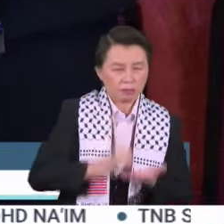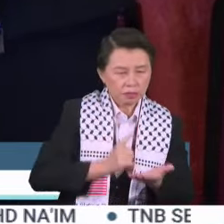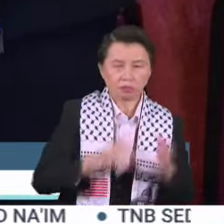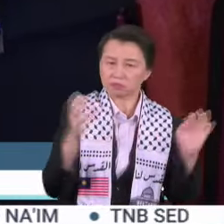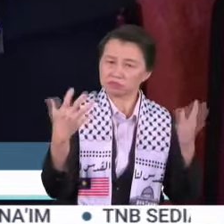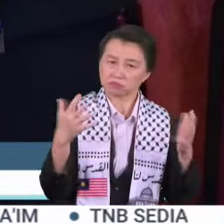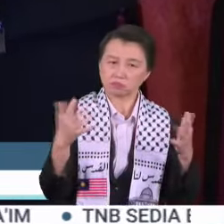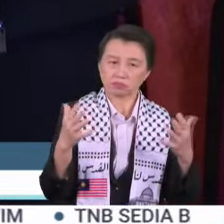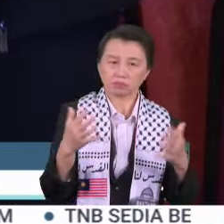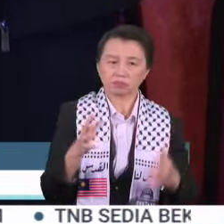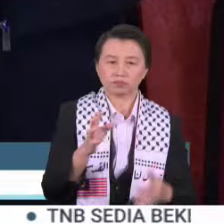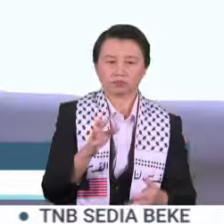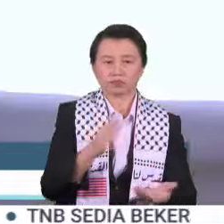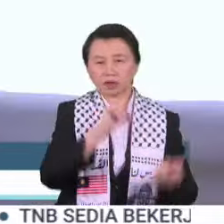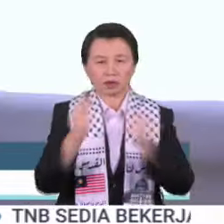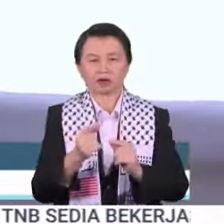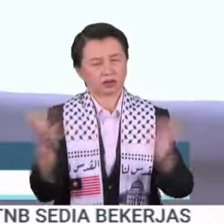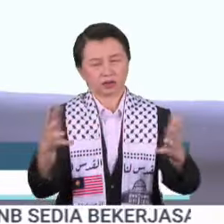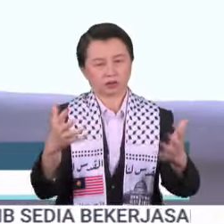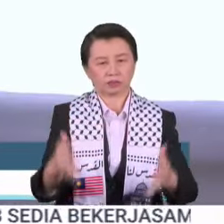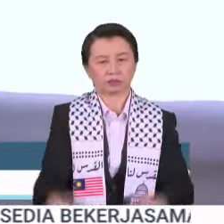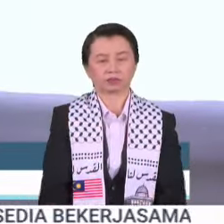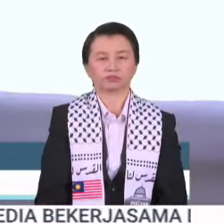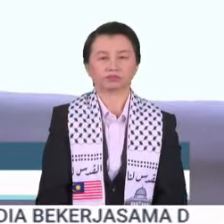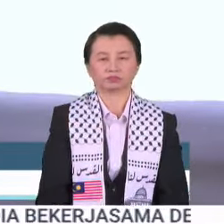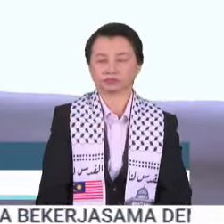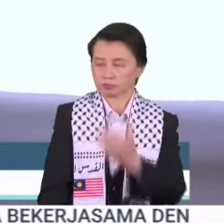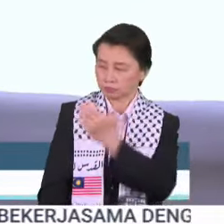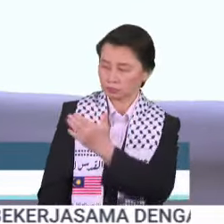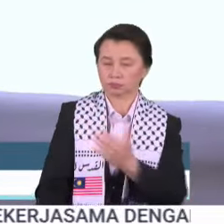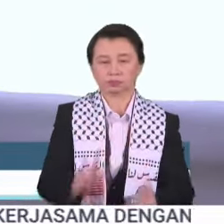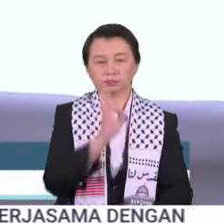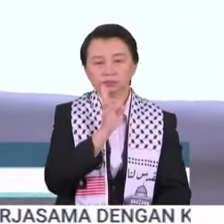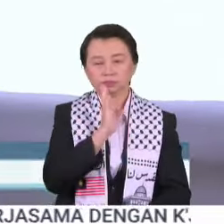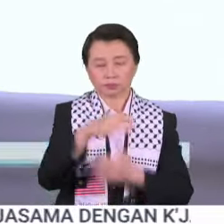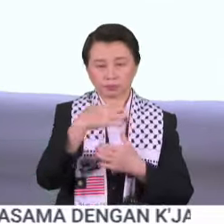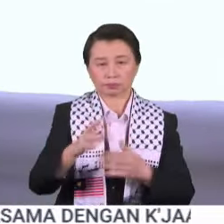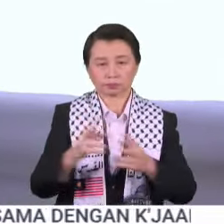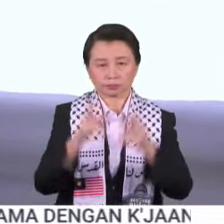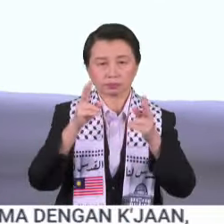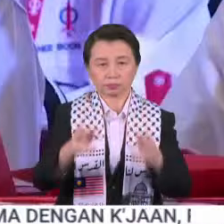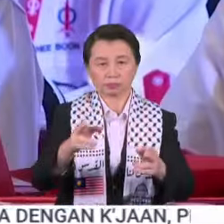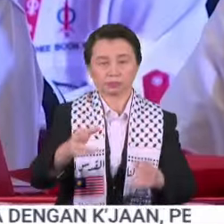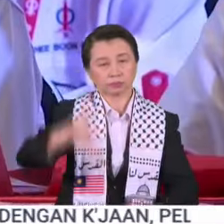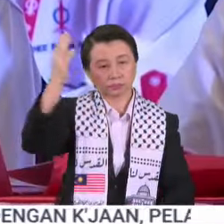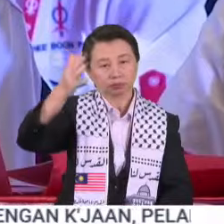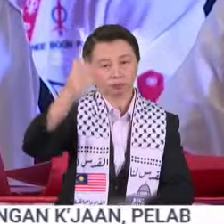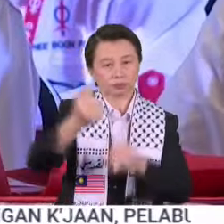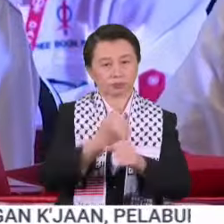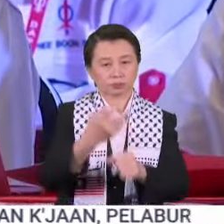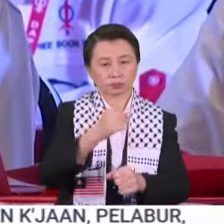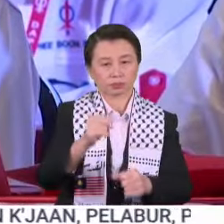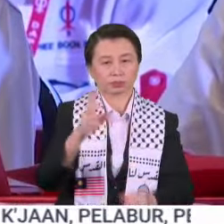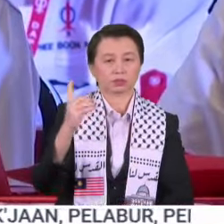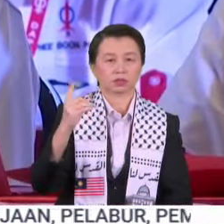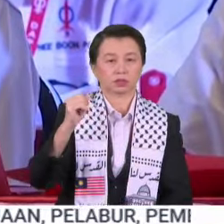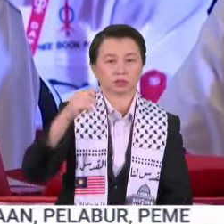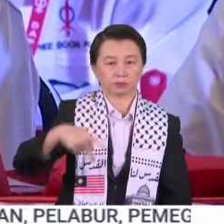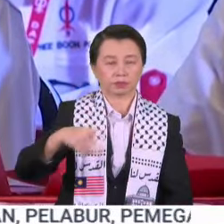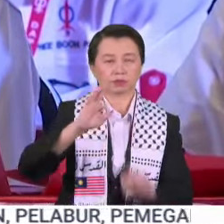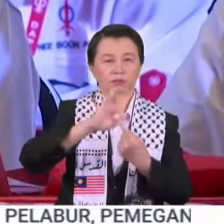perbincangan. Kata nak ganti orang ini baru. Beliau berkata demikian selepas merasmikan Konvensyen Tahunan Negeri DAP